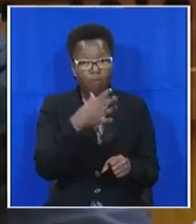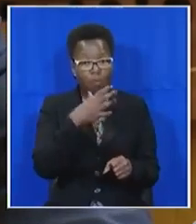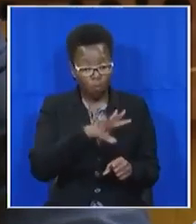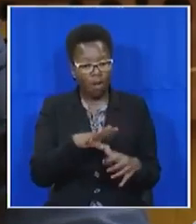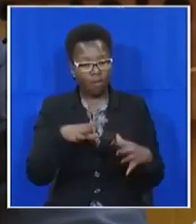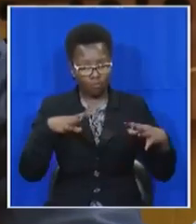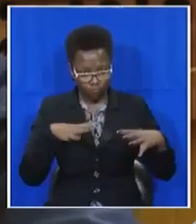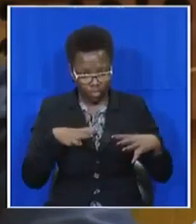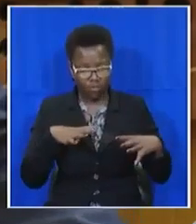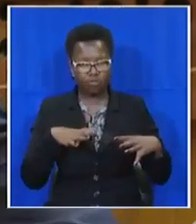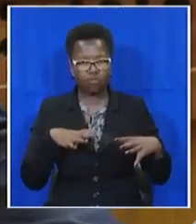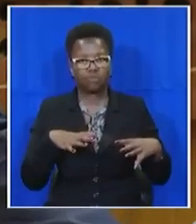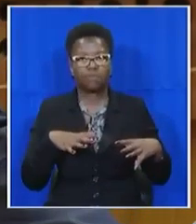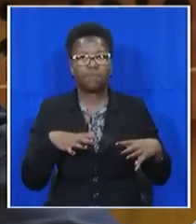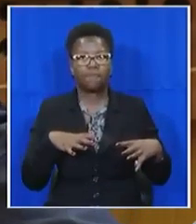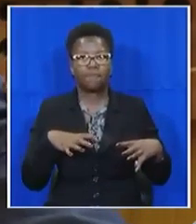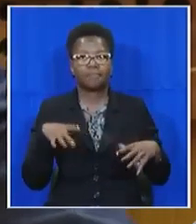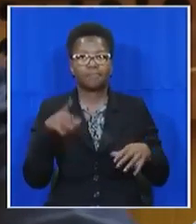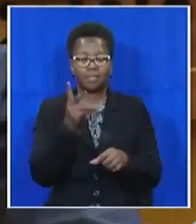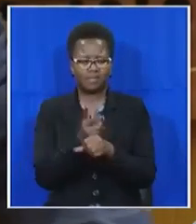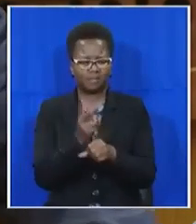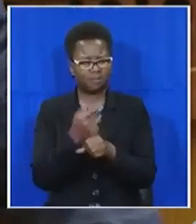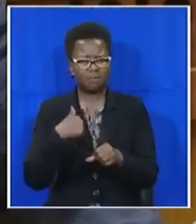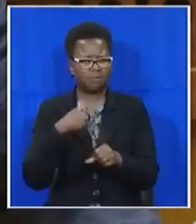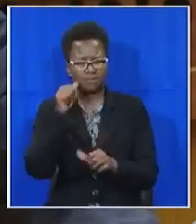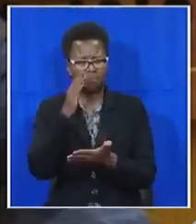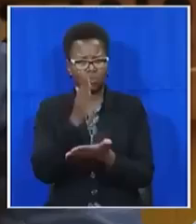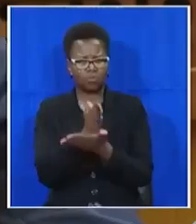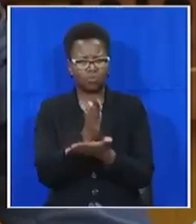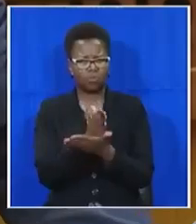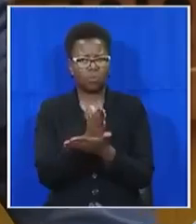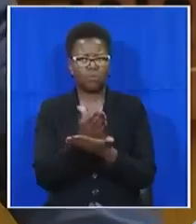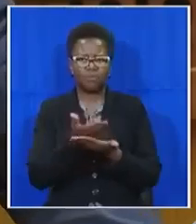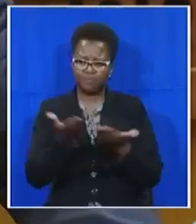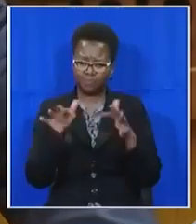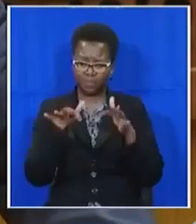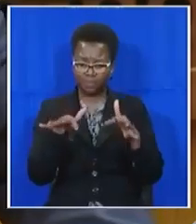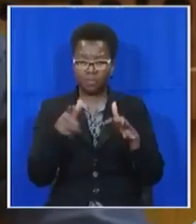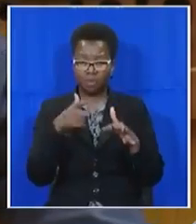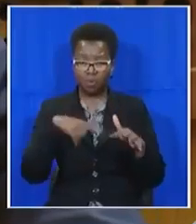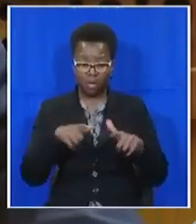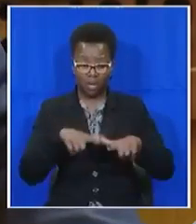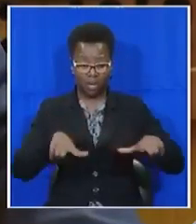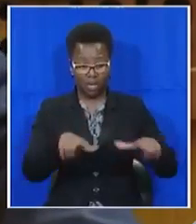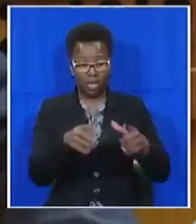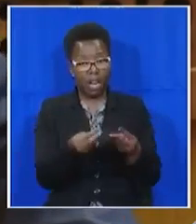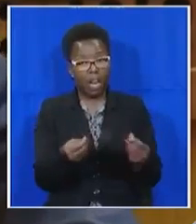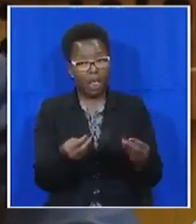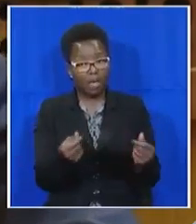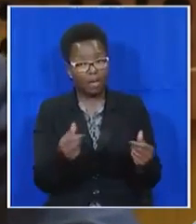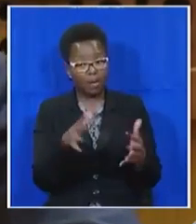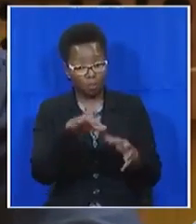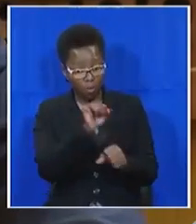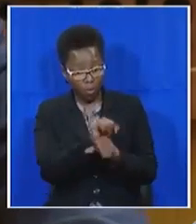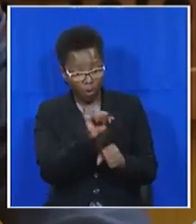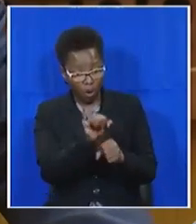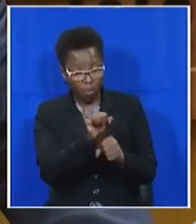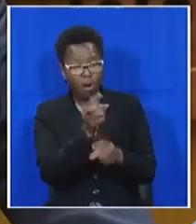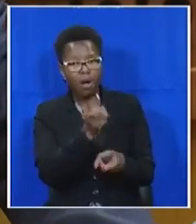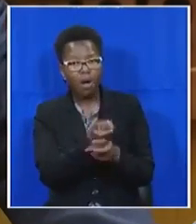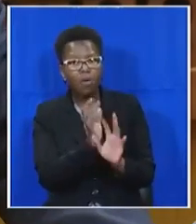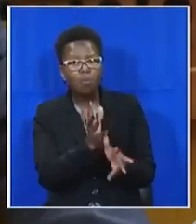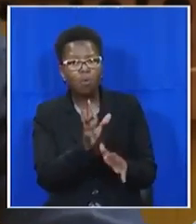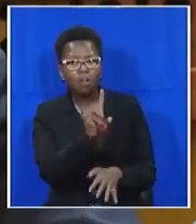seker of almal wat so graag grond wil hê, so graag sal wil hard werk op daardie grond nie. En dan wil ek vir die agbare minister